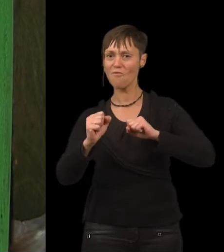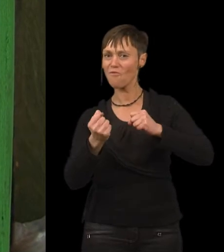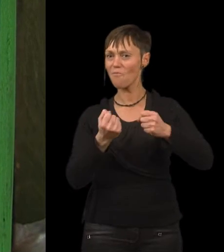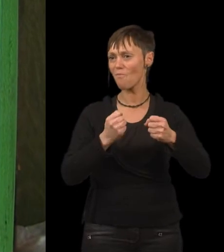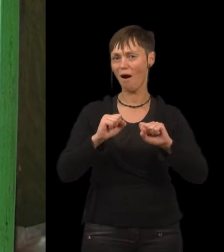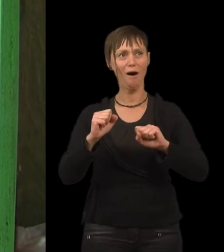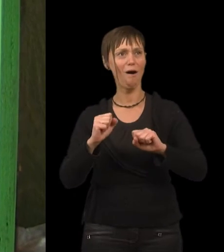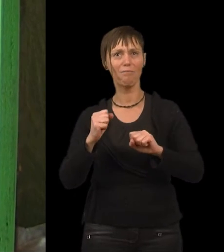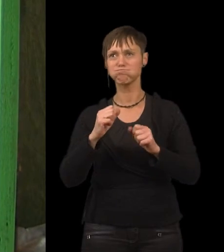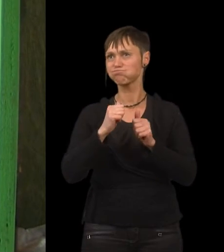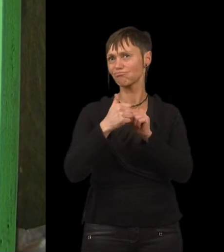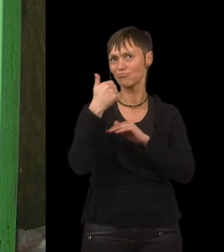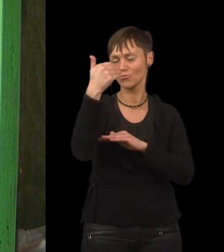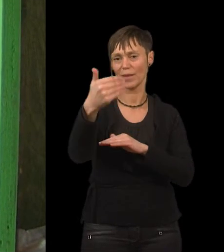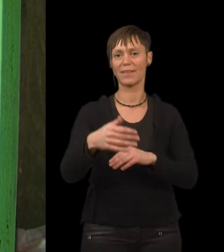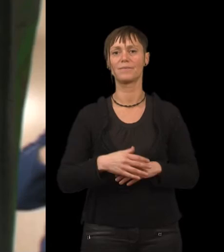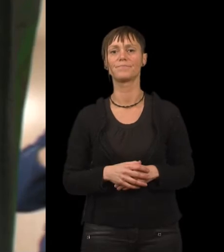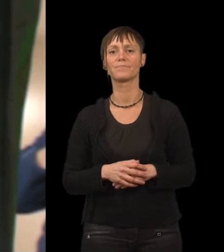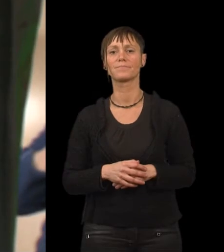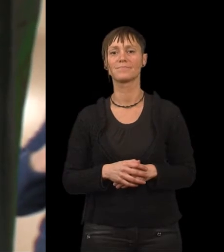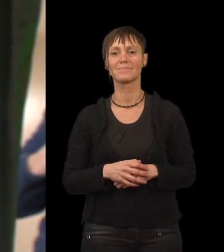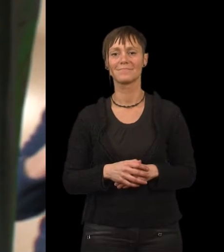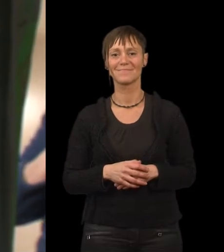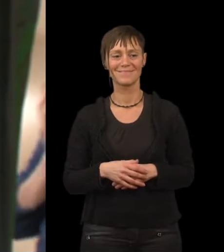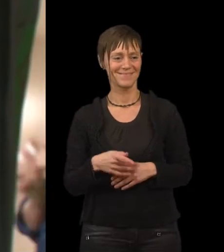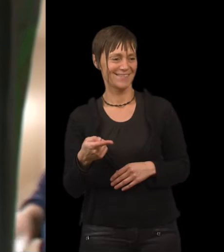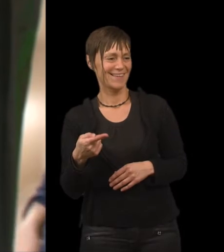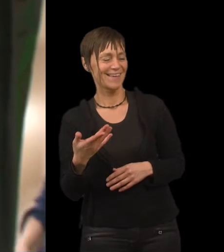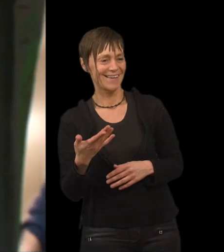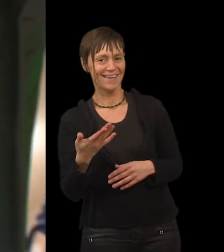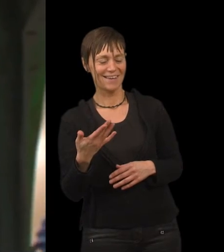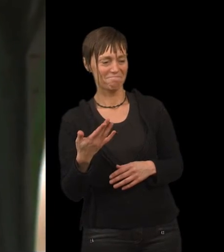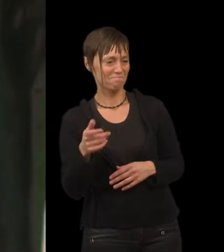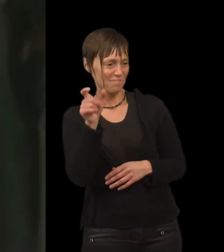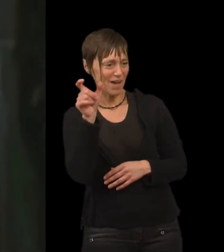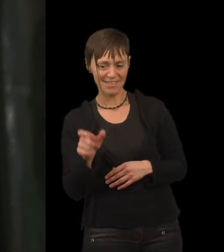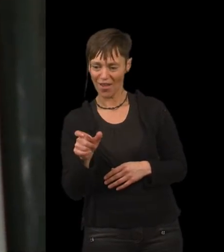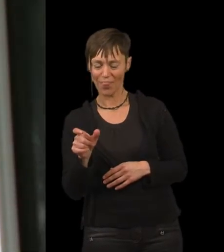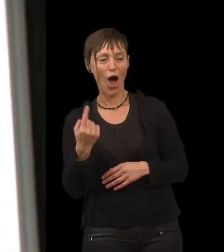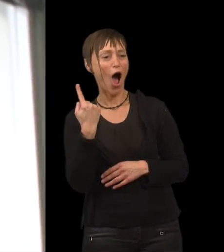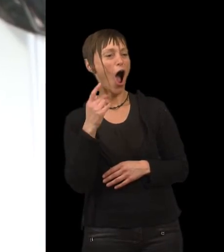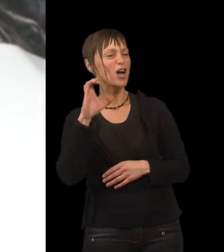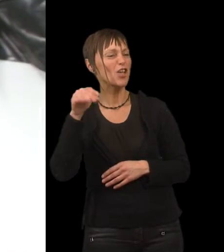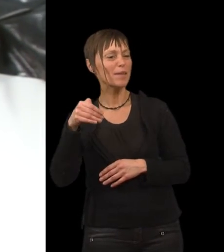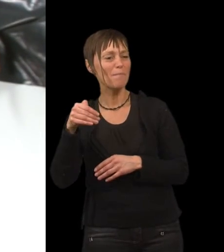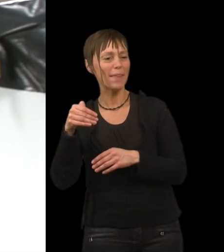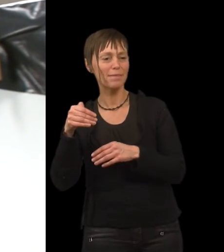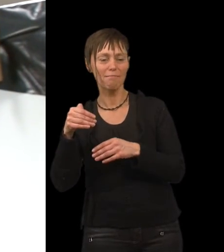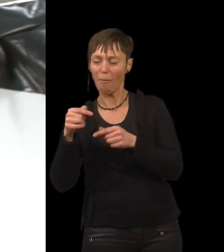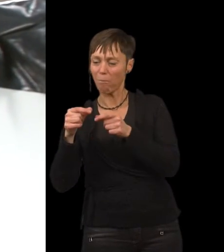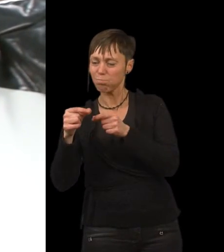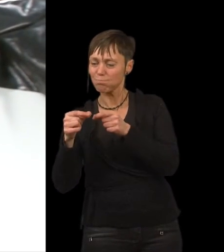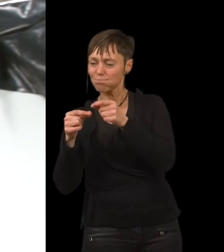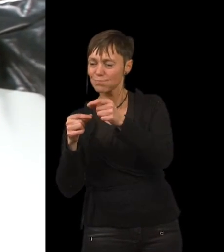à la suite en fait. L'un faisait des mouvements d'1 centimètre pour un bras et d'autres avançaient millimètre